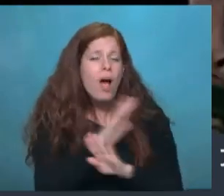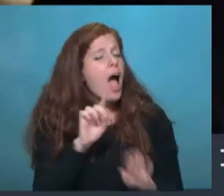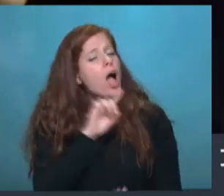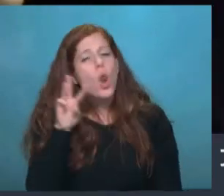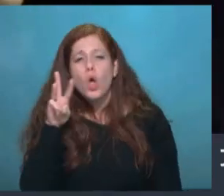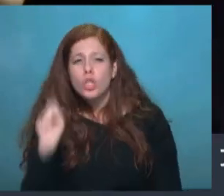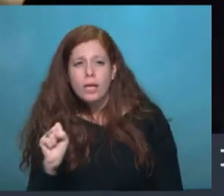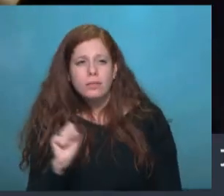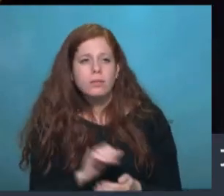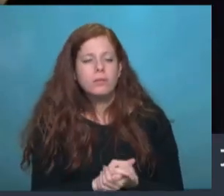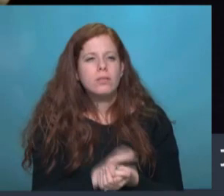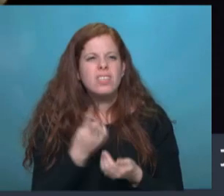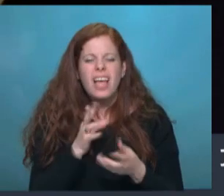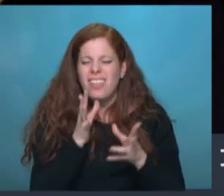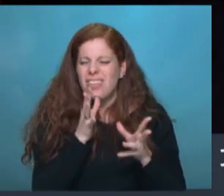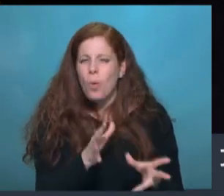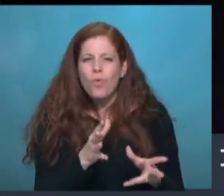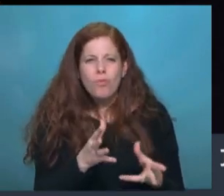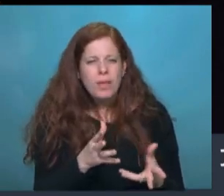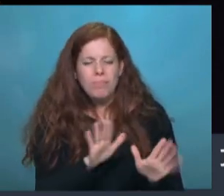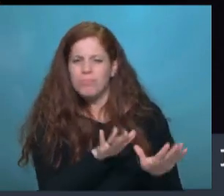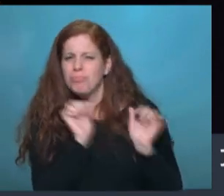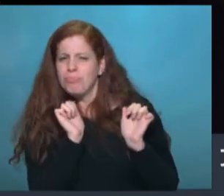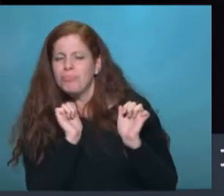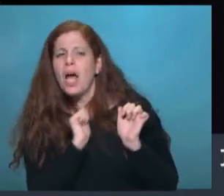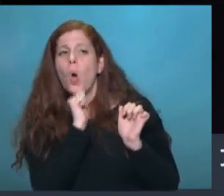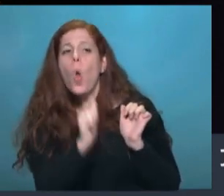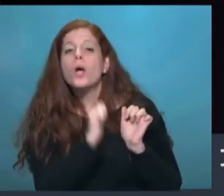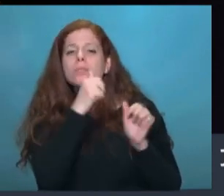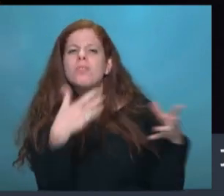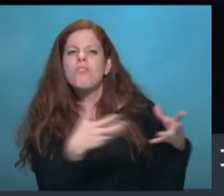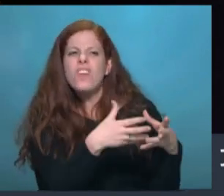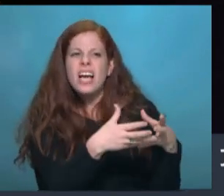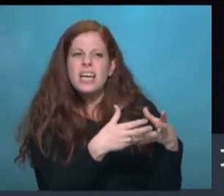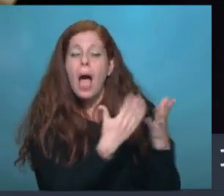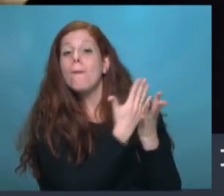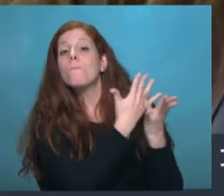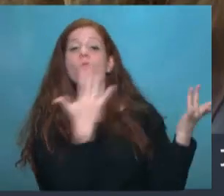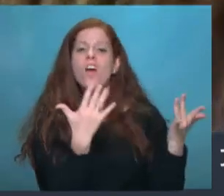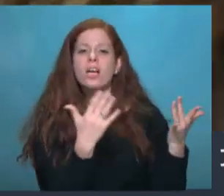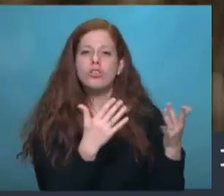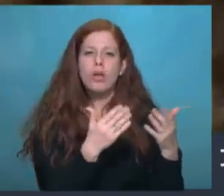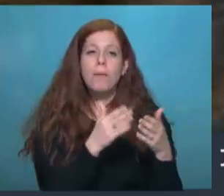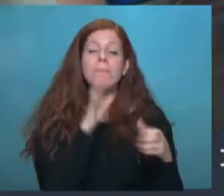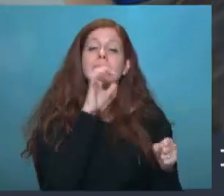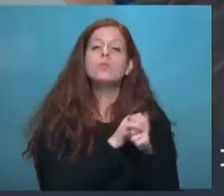זה היה תאוב מי, אנחנו לא רוצים את המפלגה המובהקת ביותר שמזוהה עם מזרחים.